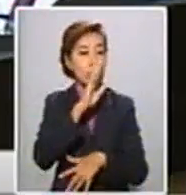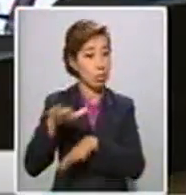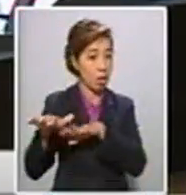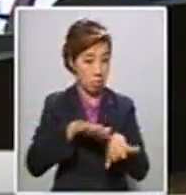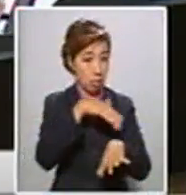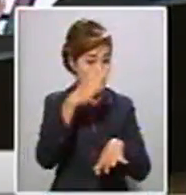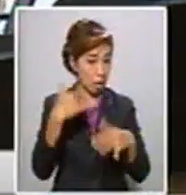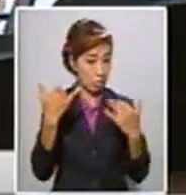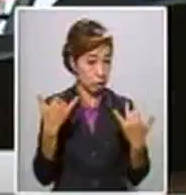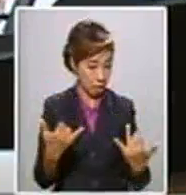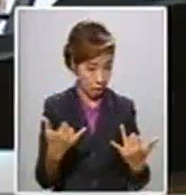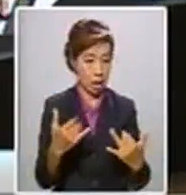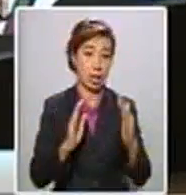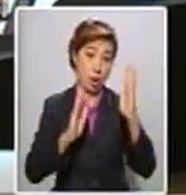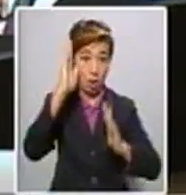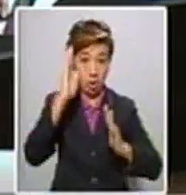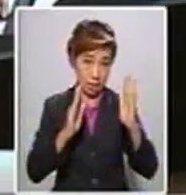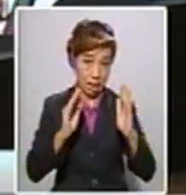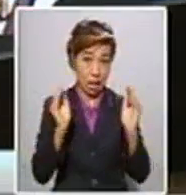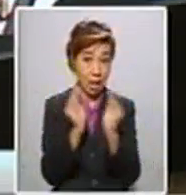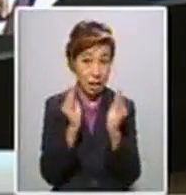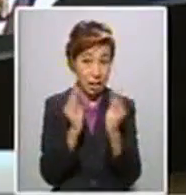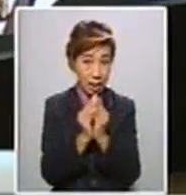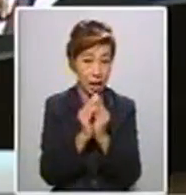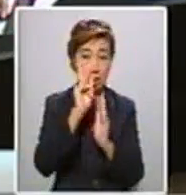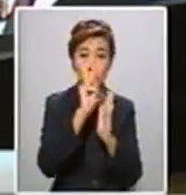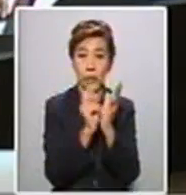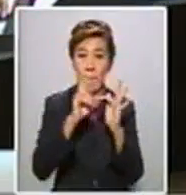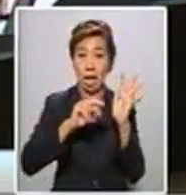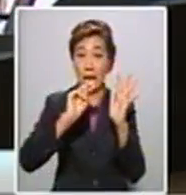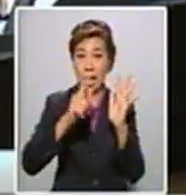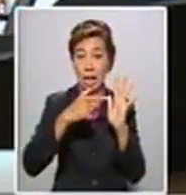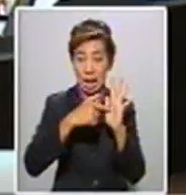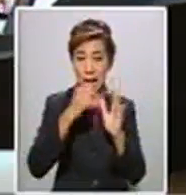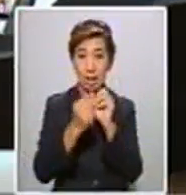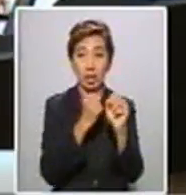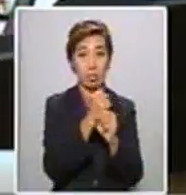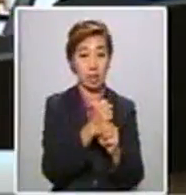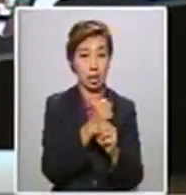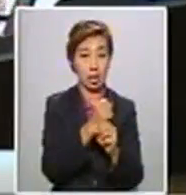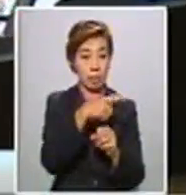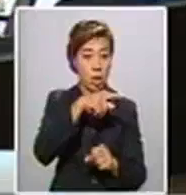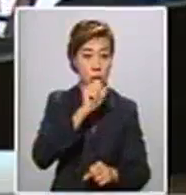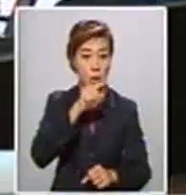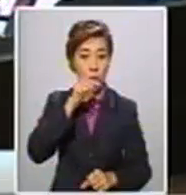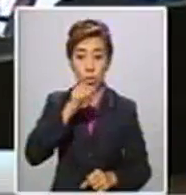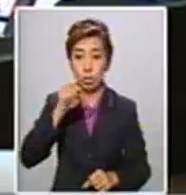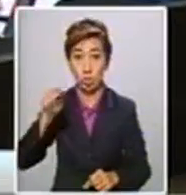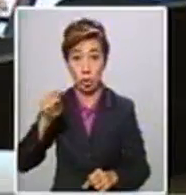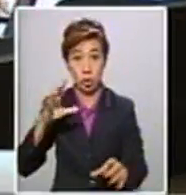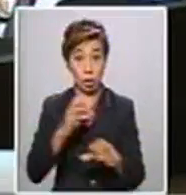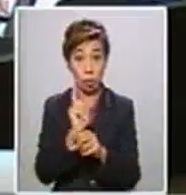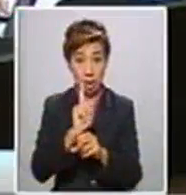ผลการออกเสียงลงคะแนนร่างรัฐธรรมนูญแห่งราชอาณาจักรไทยพุทธศักราช.มีดังนี้นะครับ